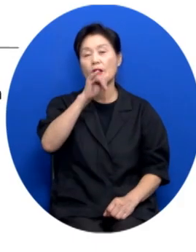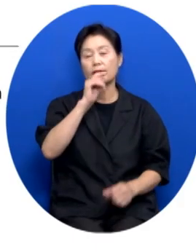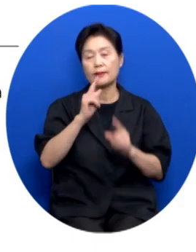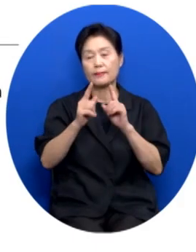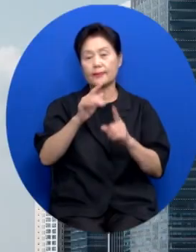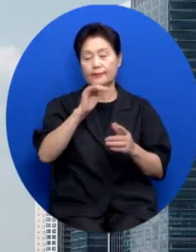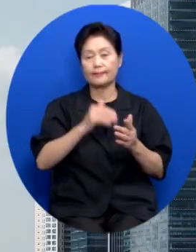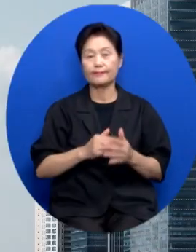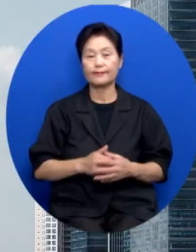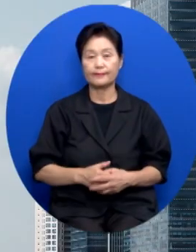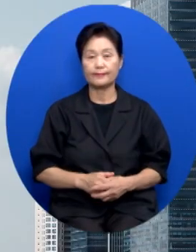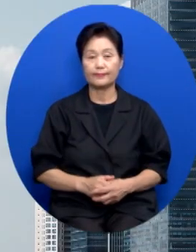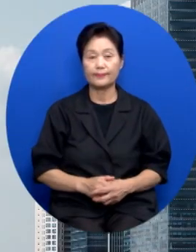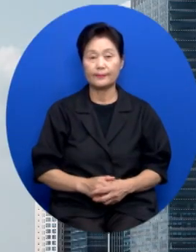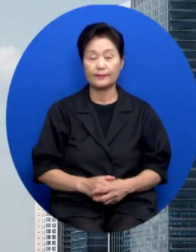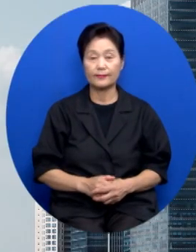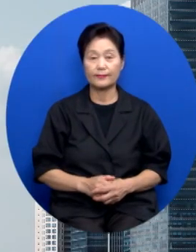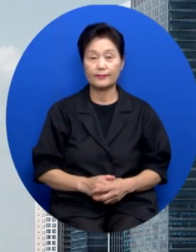분석했습니다.